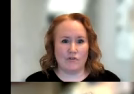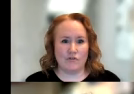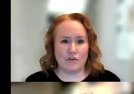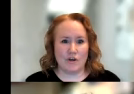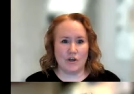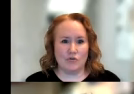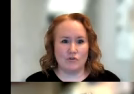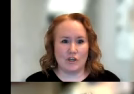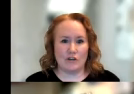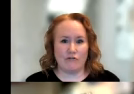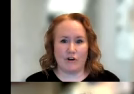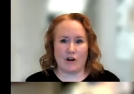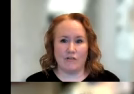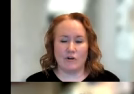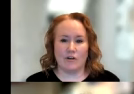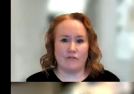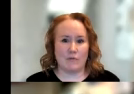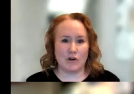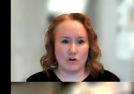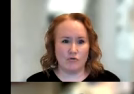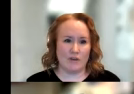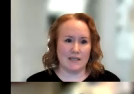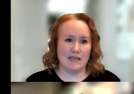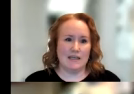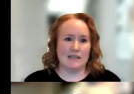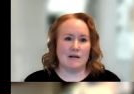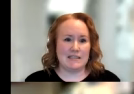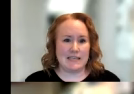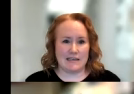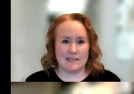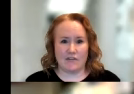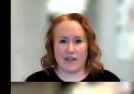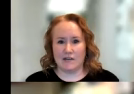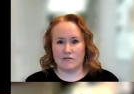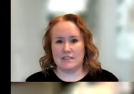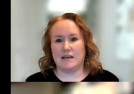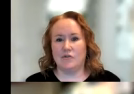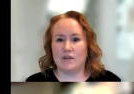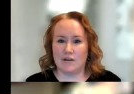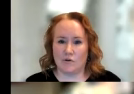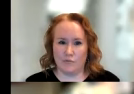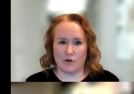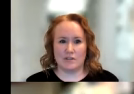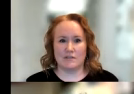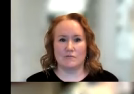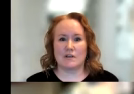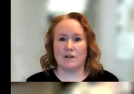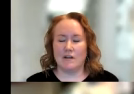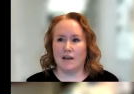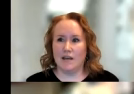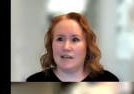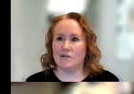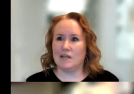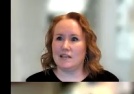med oss to stykker fra advokatfirma Kluge. Det Stilje Strandengen og Stian Hultin Oddbjørnsen som